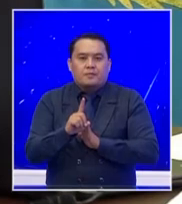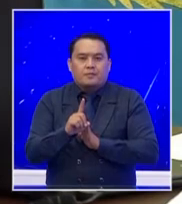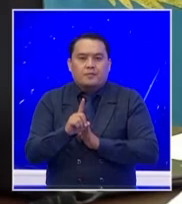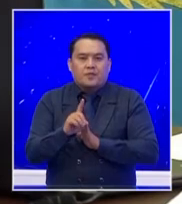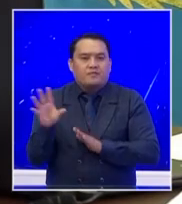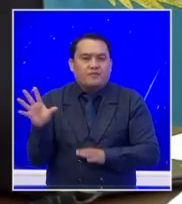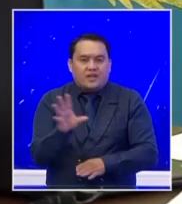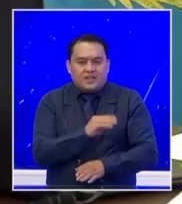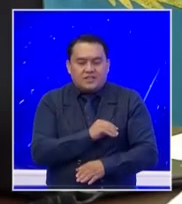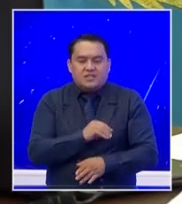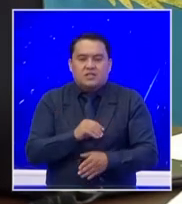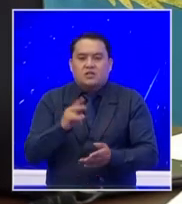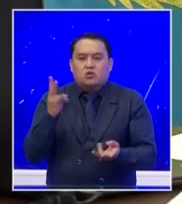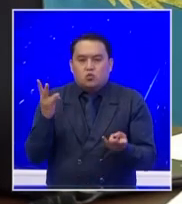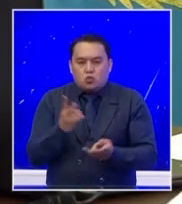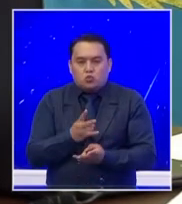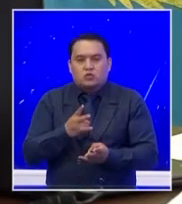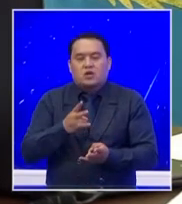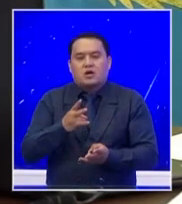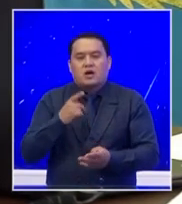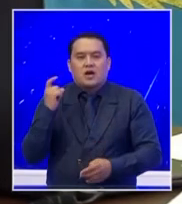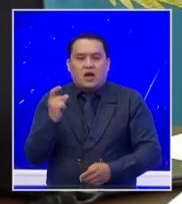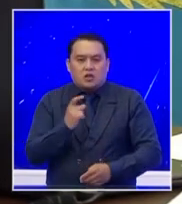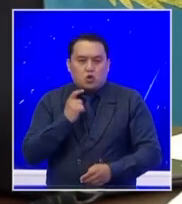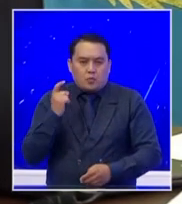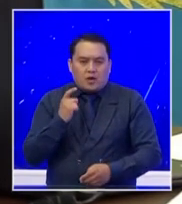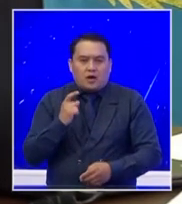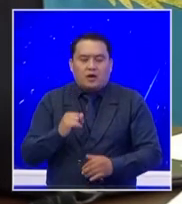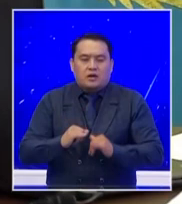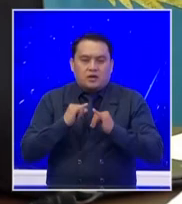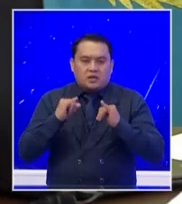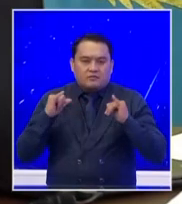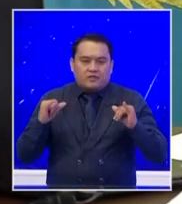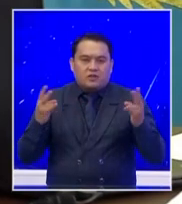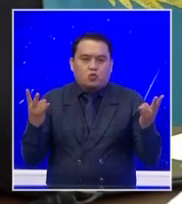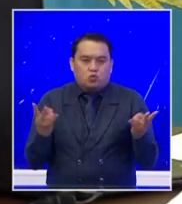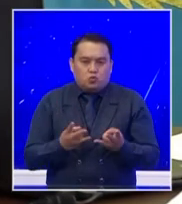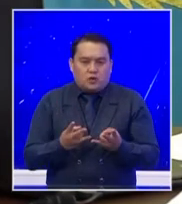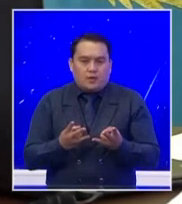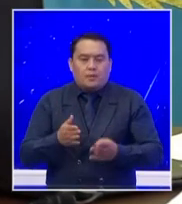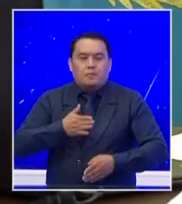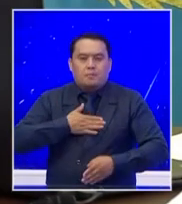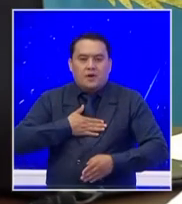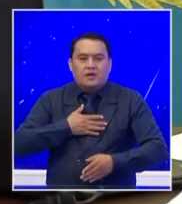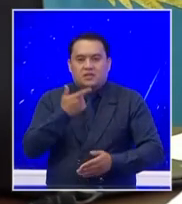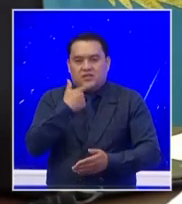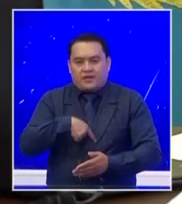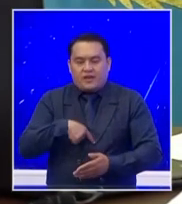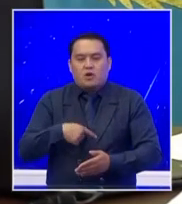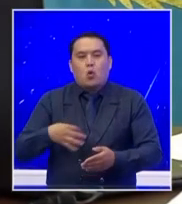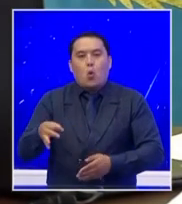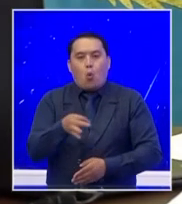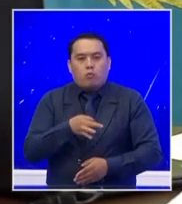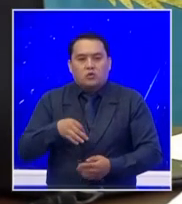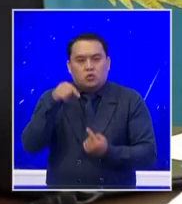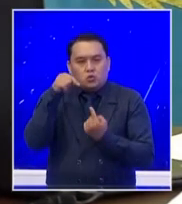Вот. Везде все должны быть задействованы, вся экономика должна двигаться, работать. И мы по своей области должны